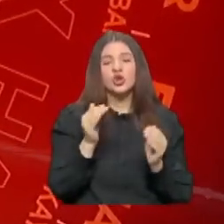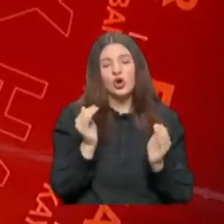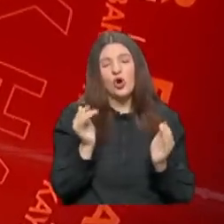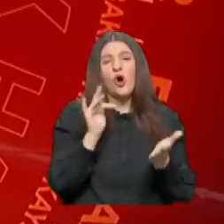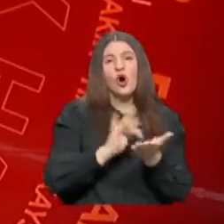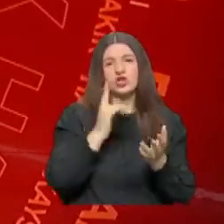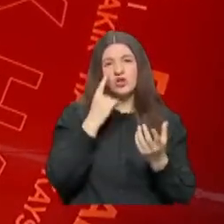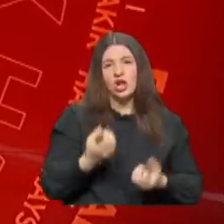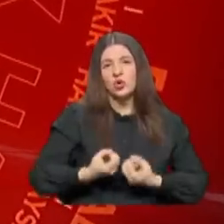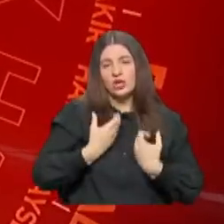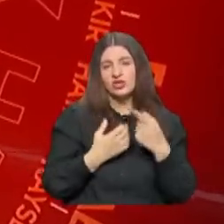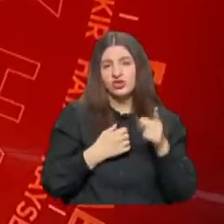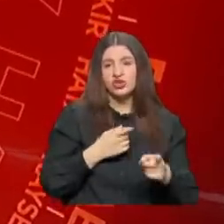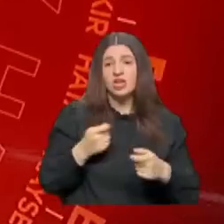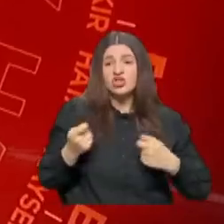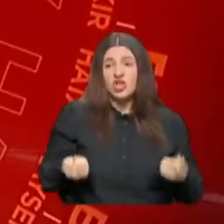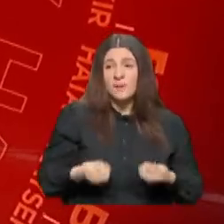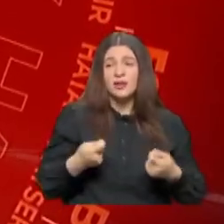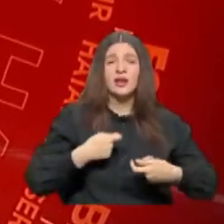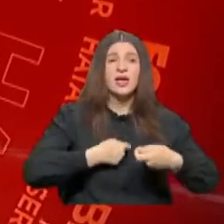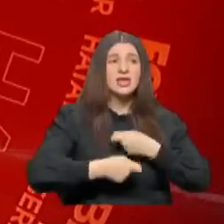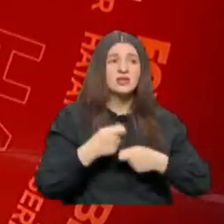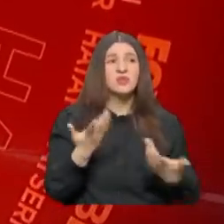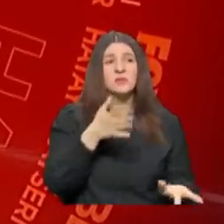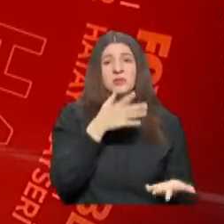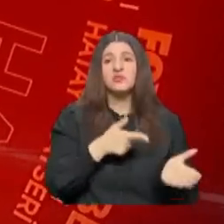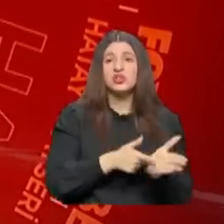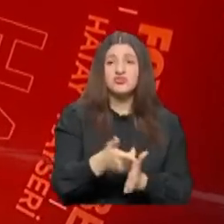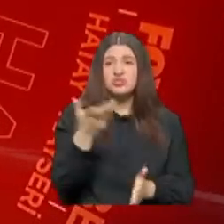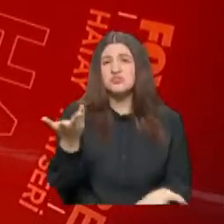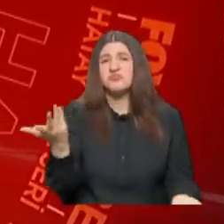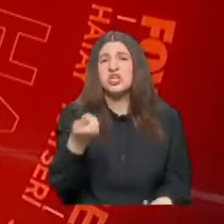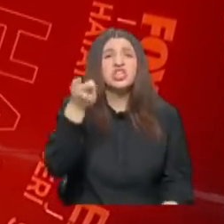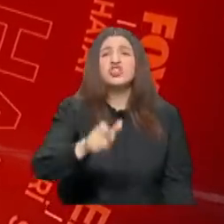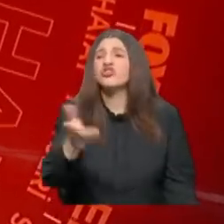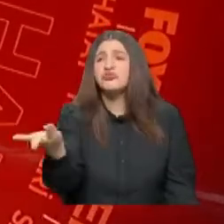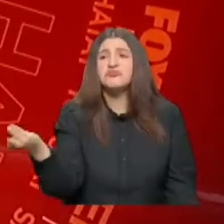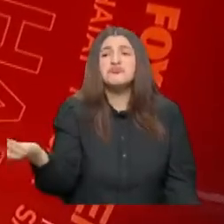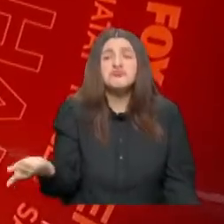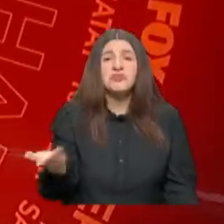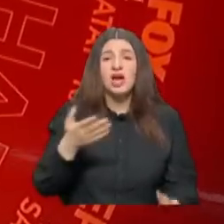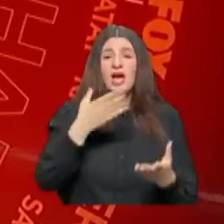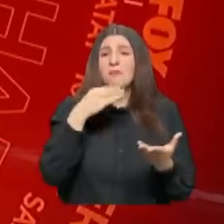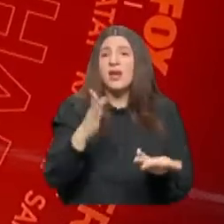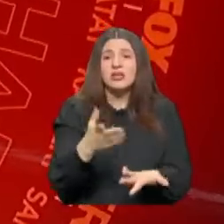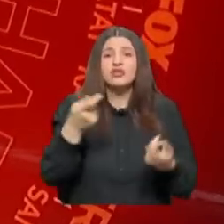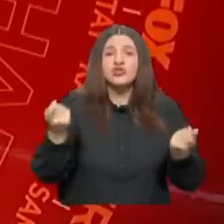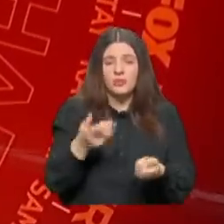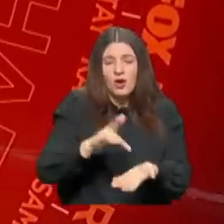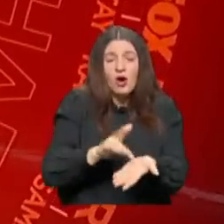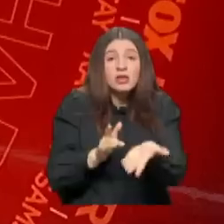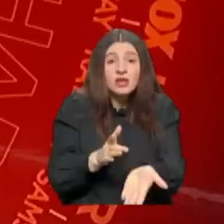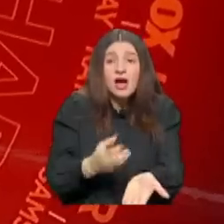ölçekli üreticisinin çabaları, esnafının, ne bileyim çiftçisinin, işçisinin, emeklisinin çabaları